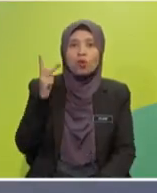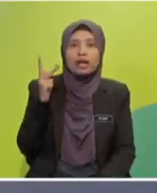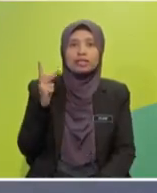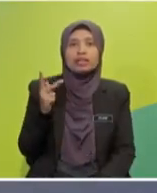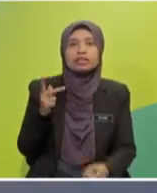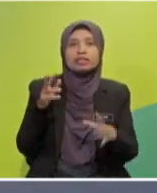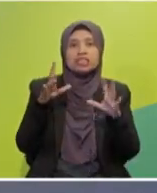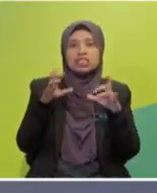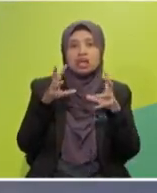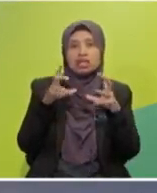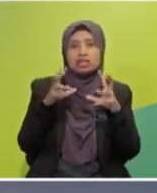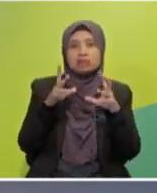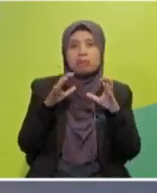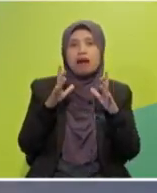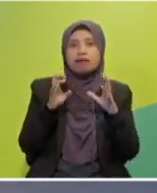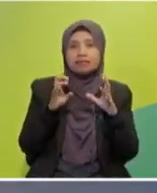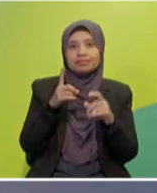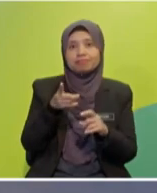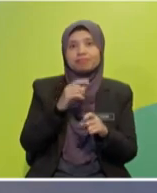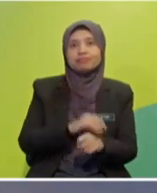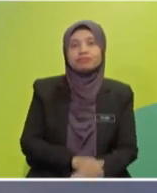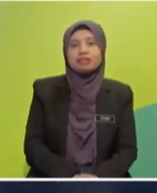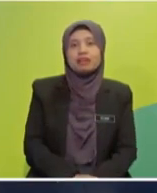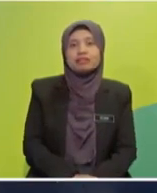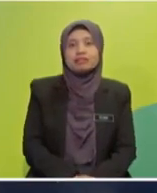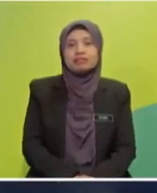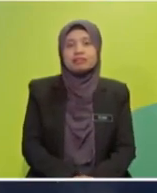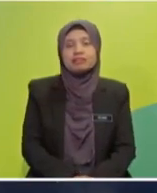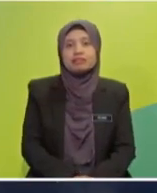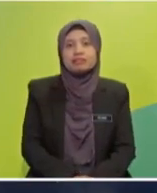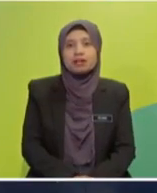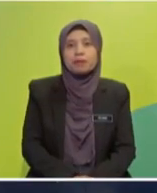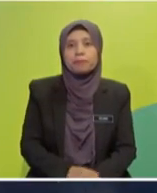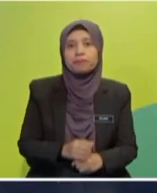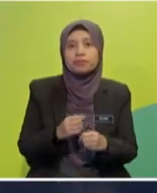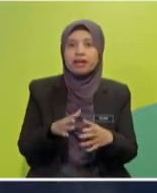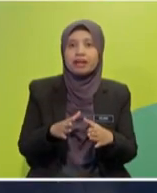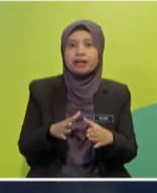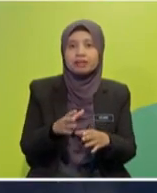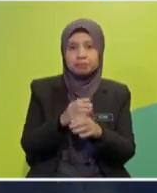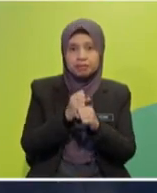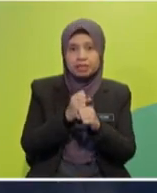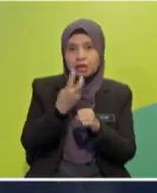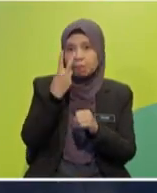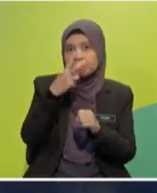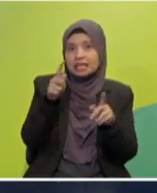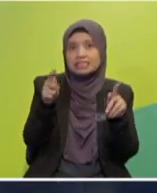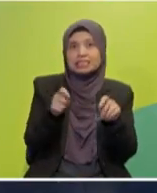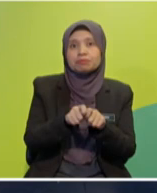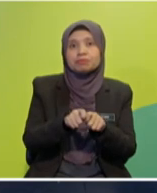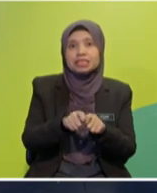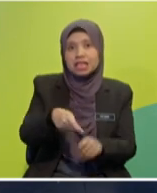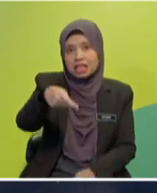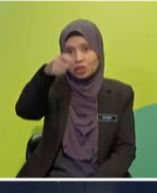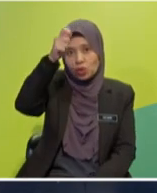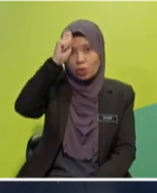tangan, jari-jemari anak-anak. Betul, cikgu. Okey, kita dah dapat macam topi, kan? Macam topi, cikgu. Topi, nampak tak?